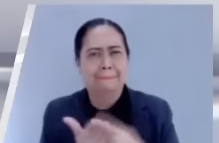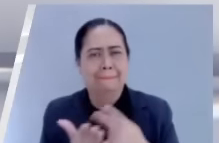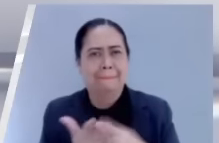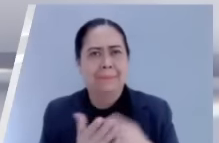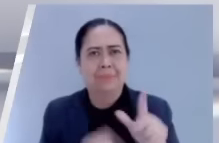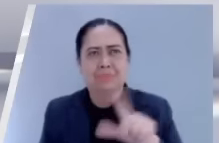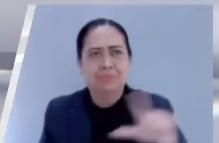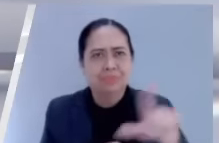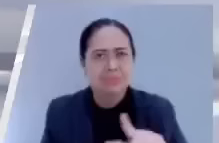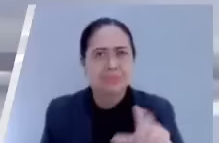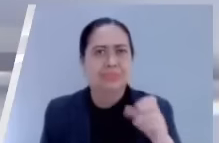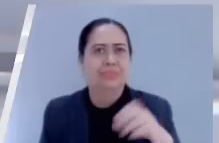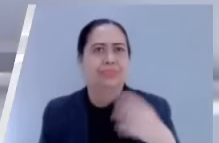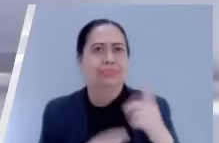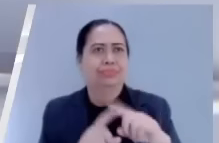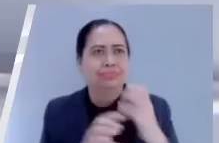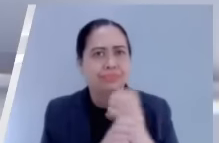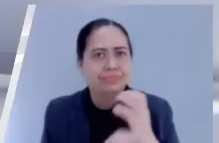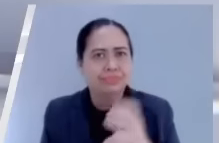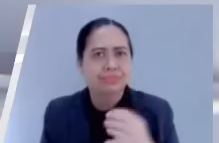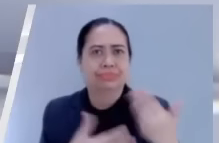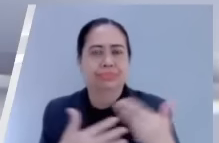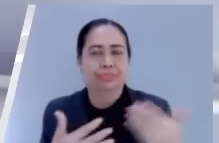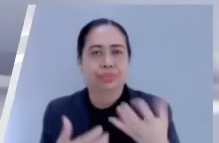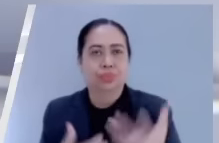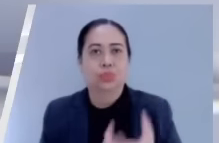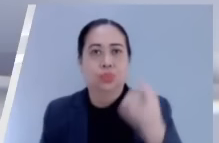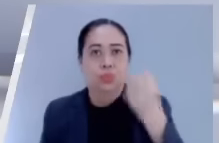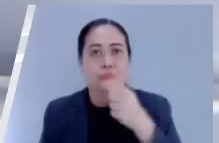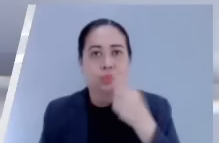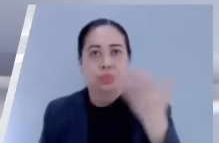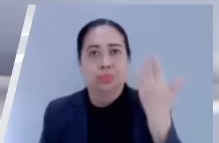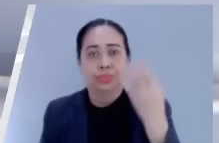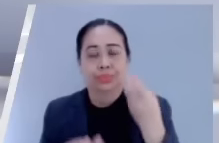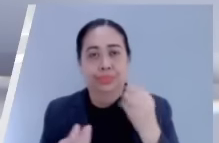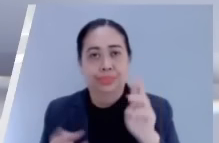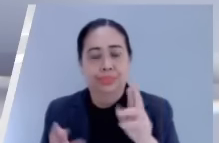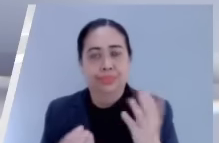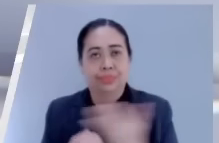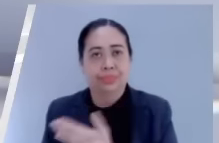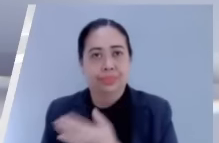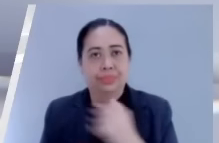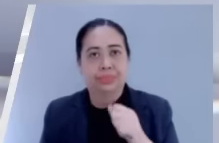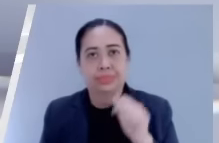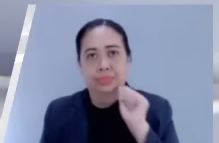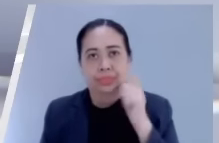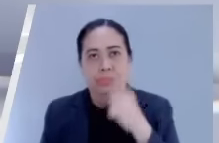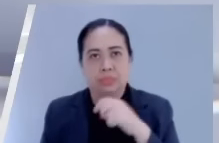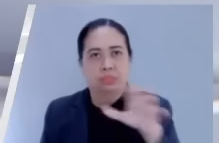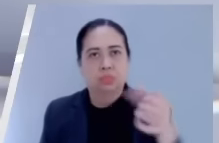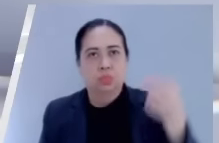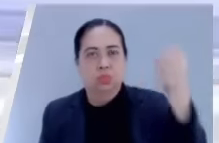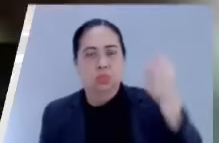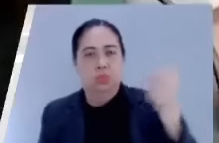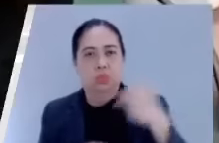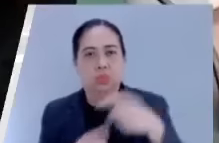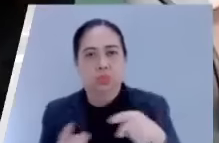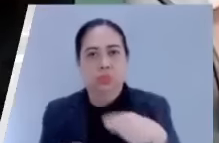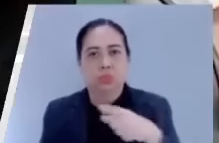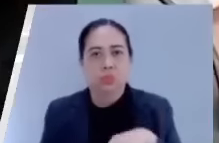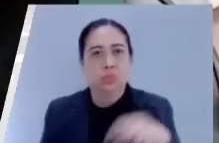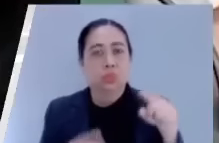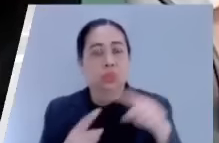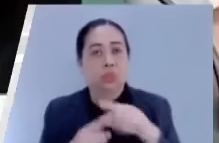mga sasakyan. Ang mga ari-ariang ito ni Dismissed Mayor Alice Go pina-freeze ng Court of Appeals hanggang sa Enero 2025.